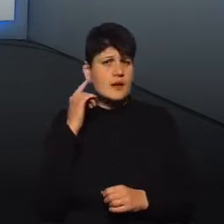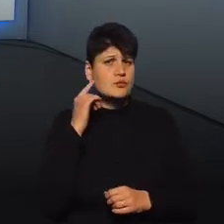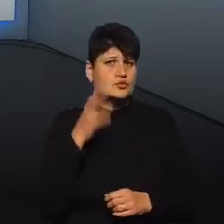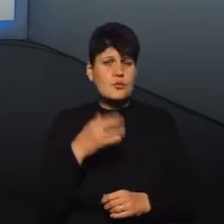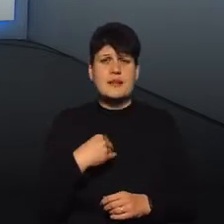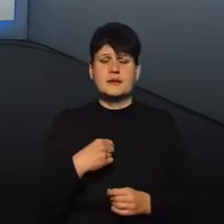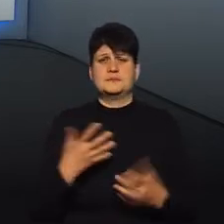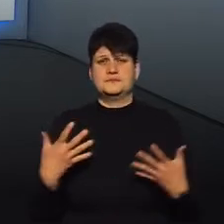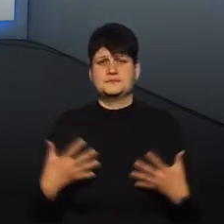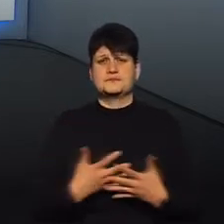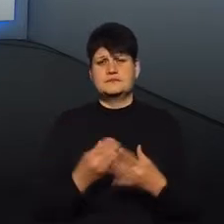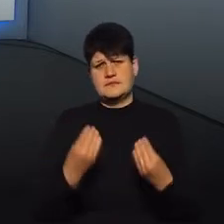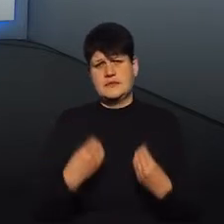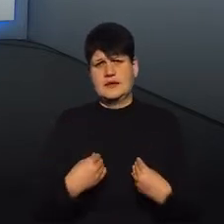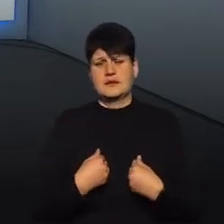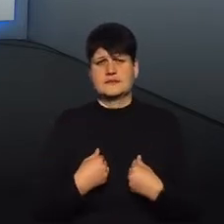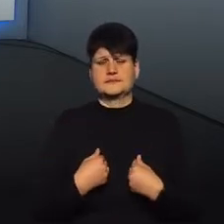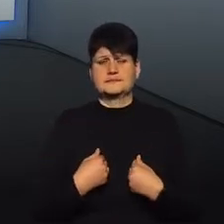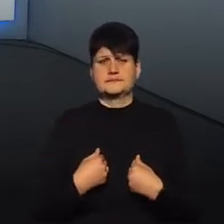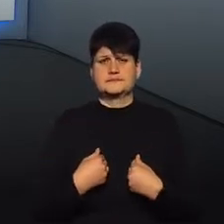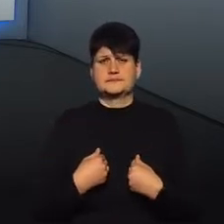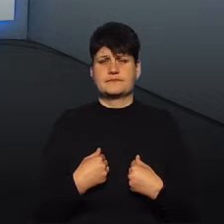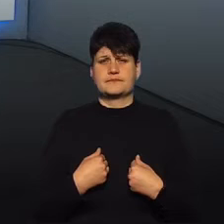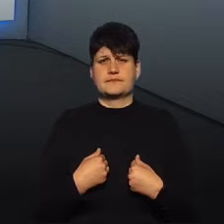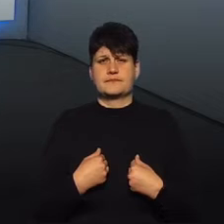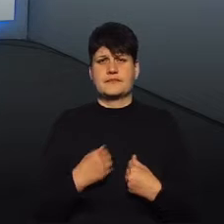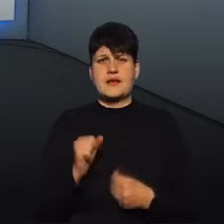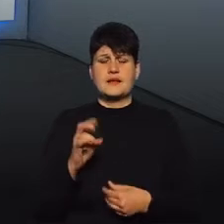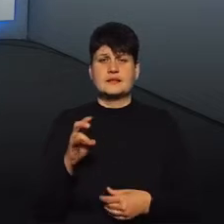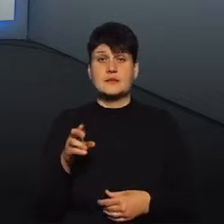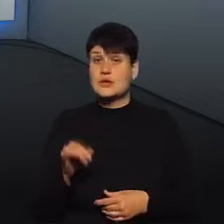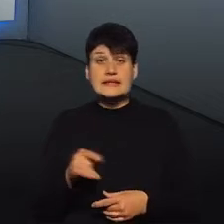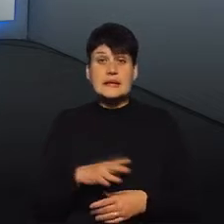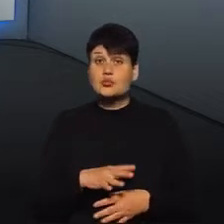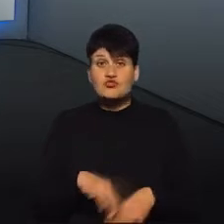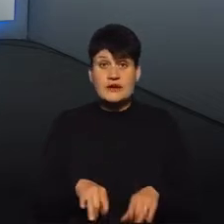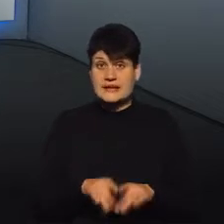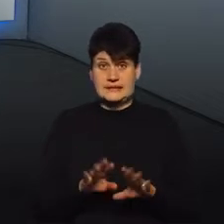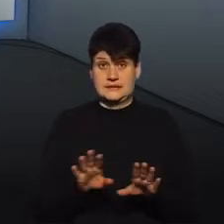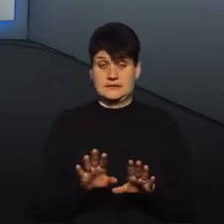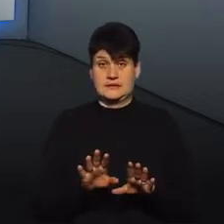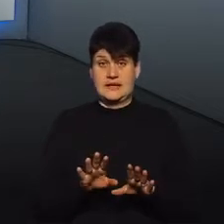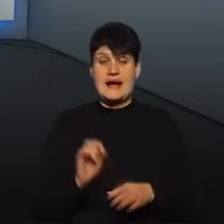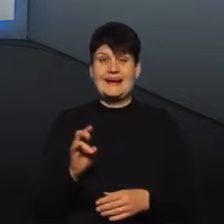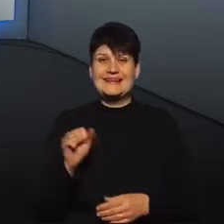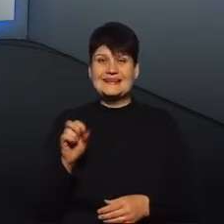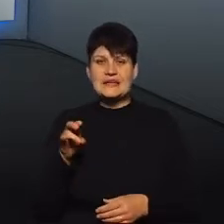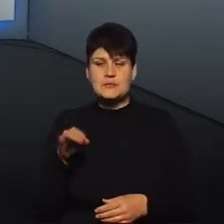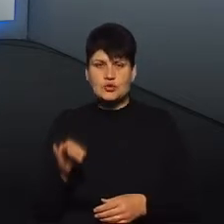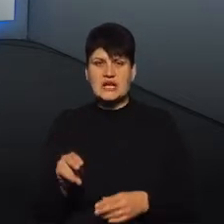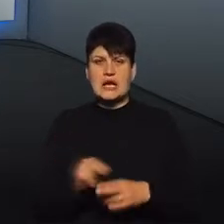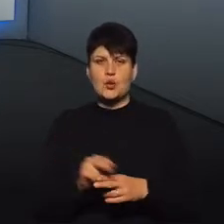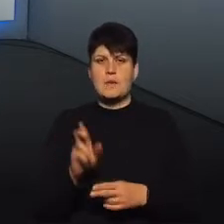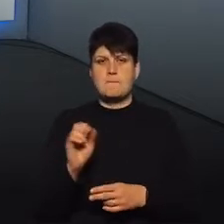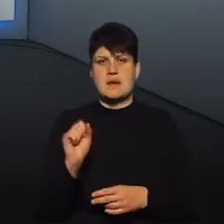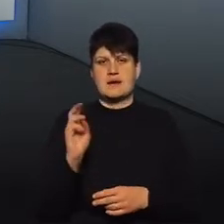мені для профілактики антибіотик. Не буває. Антибіотик – це лікує вже бактерійну інфекцію, тобто коли вже є